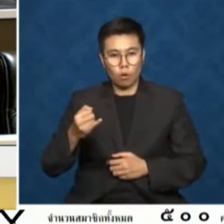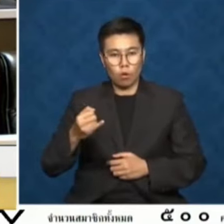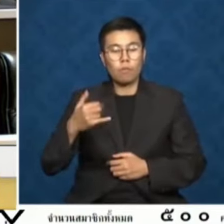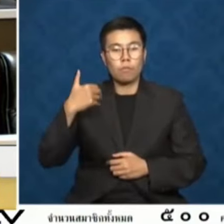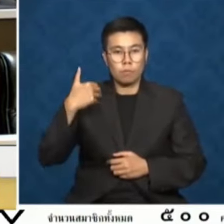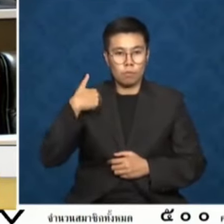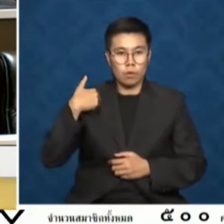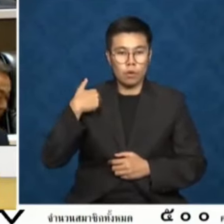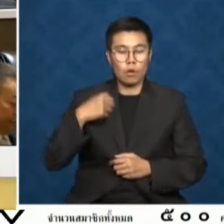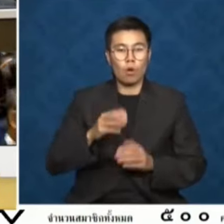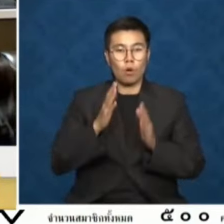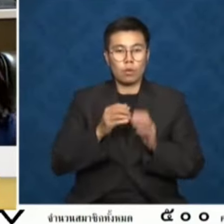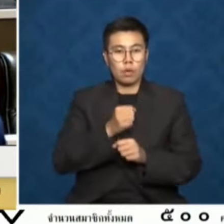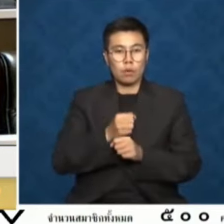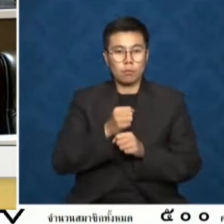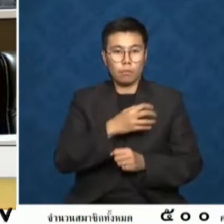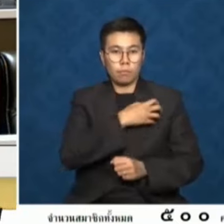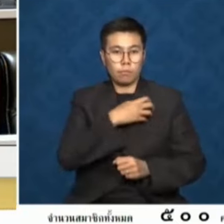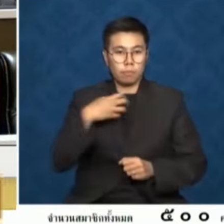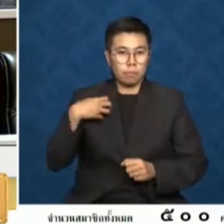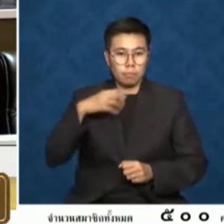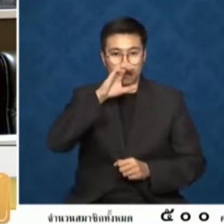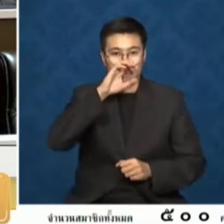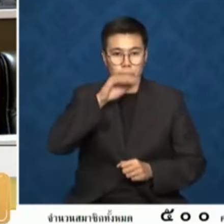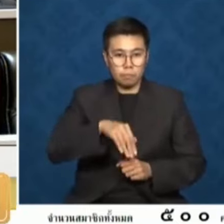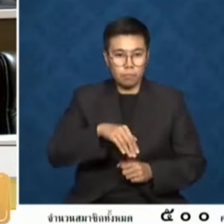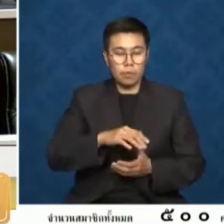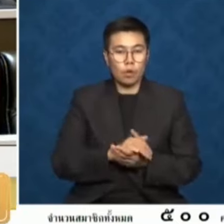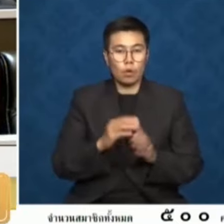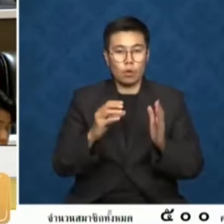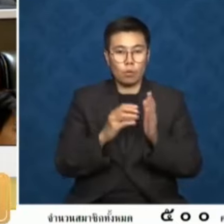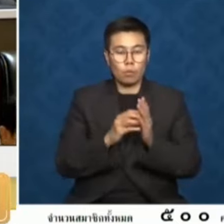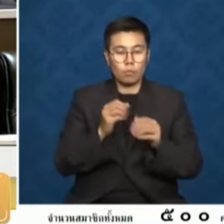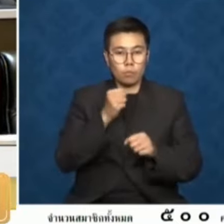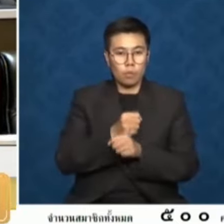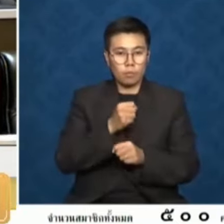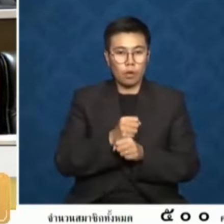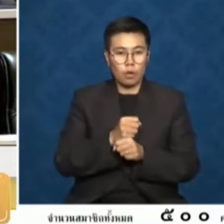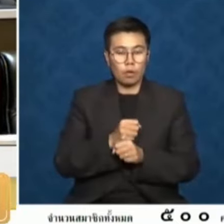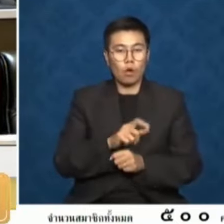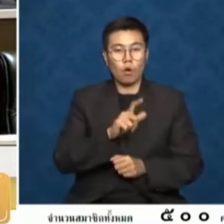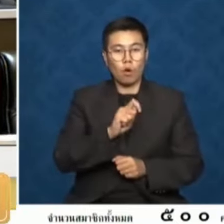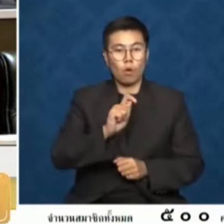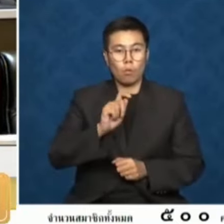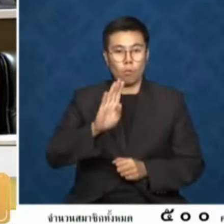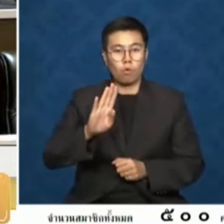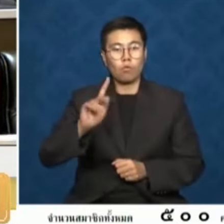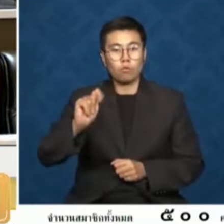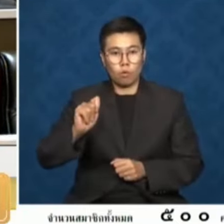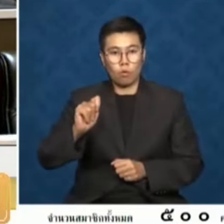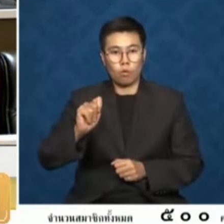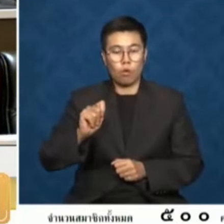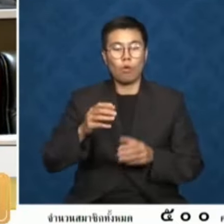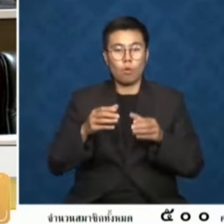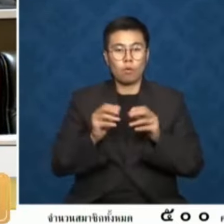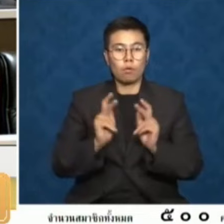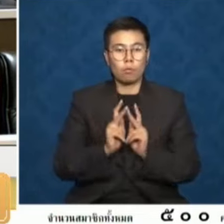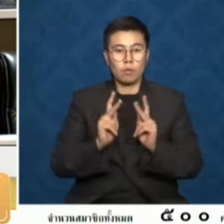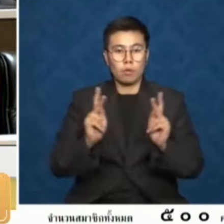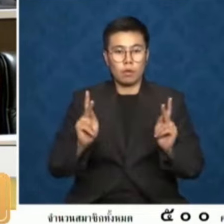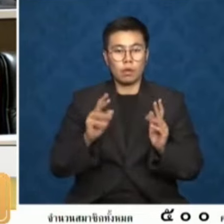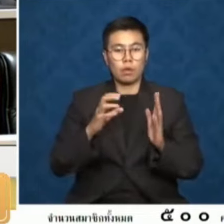กลางพนักงานเทศบาลคณะกรรมการกลางพนักงานส่วนตำบลและคณะกรรมการกล